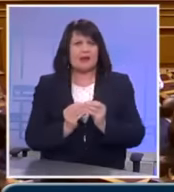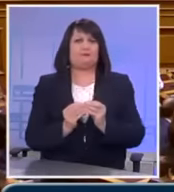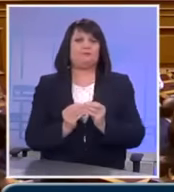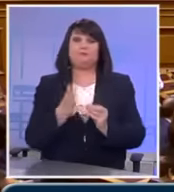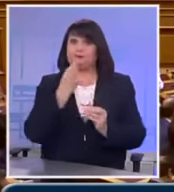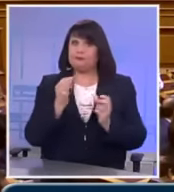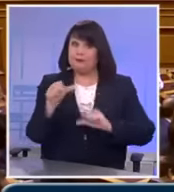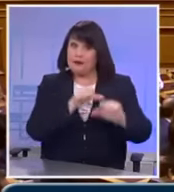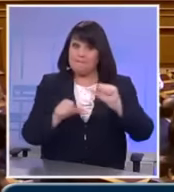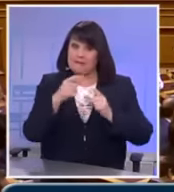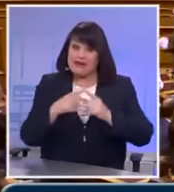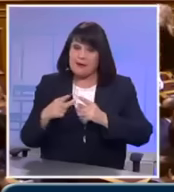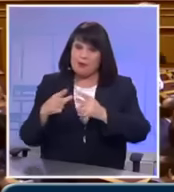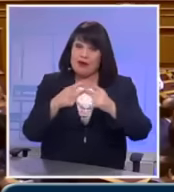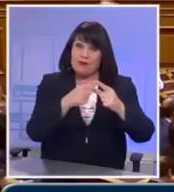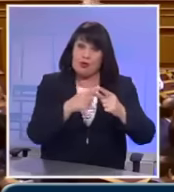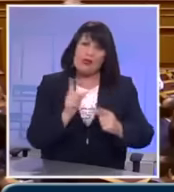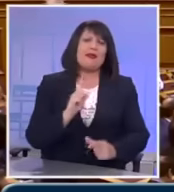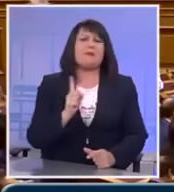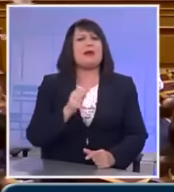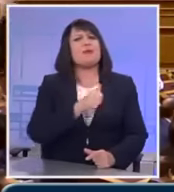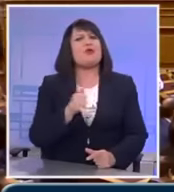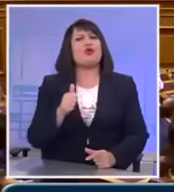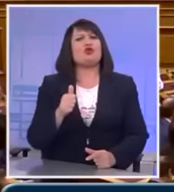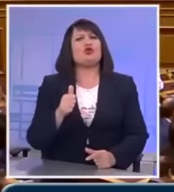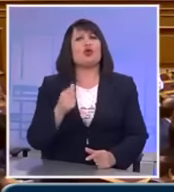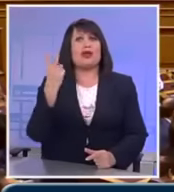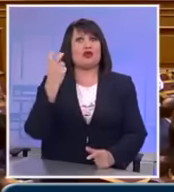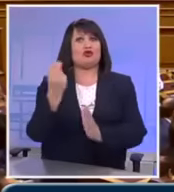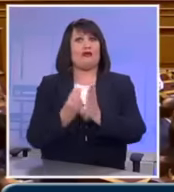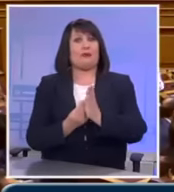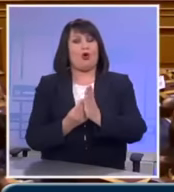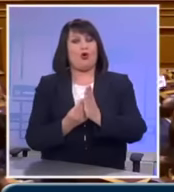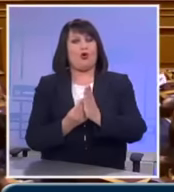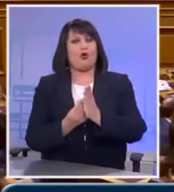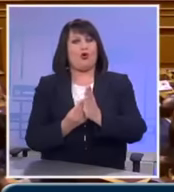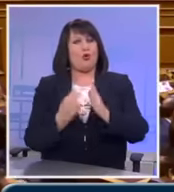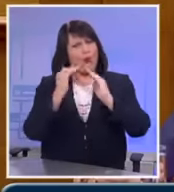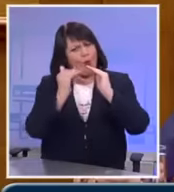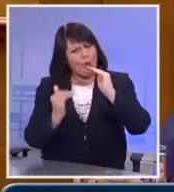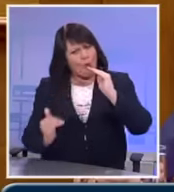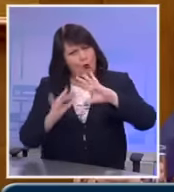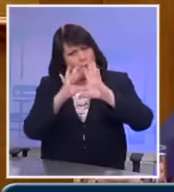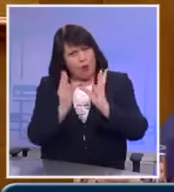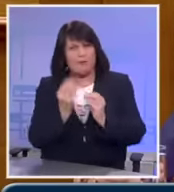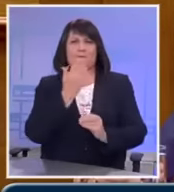πειραματικά σχολεία δεν πρέπει να πηγαίνουνε μόνο μαθητές του 20 αλλά από όλο το